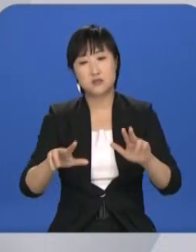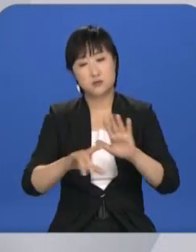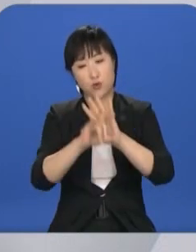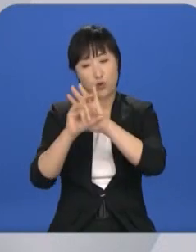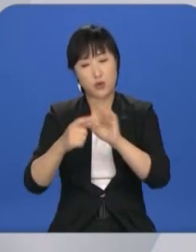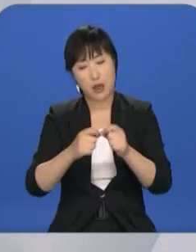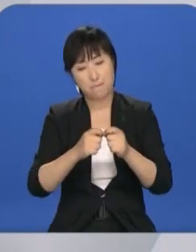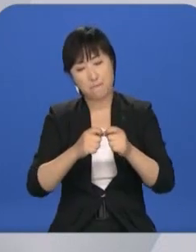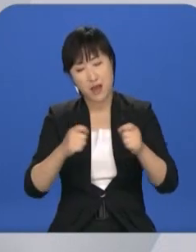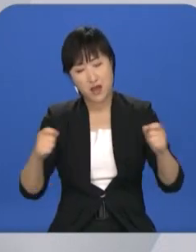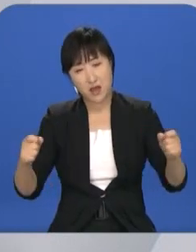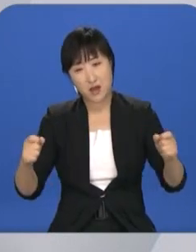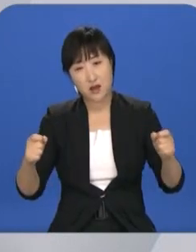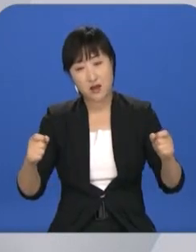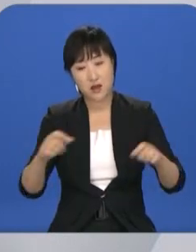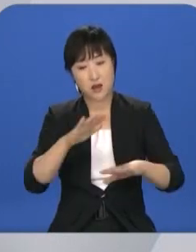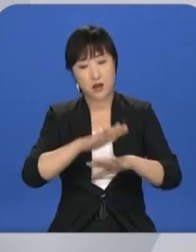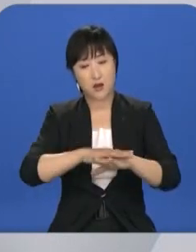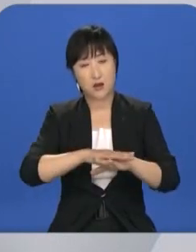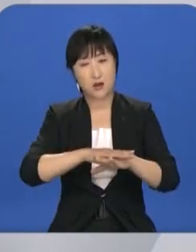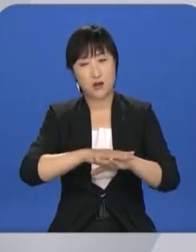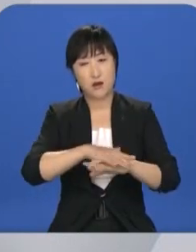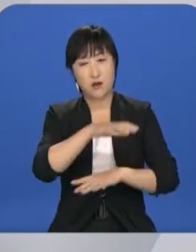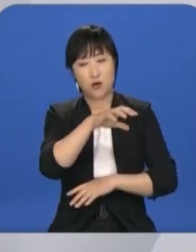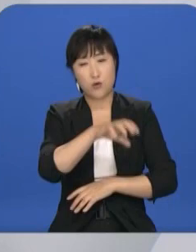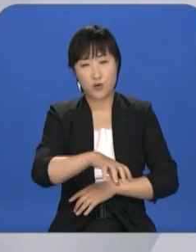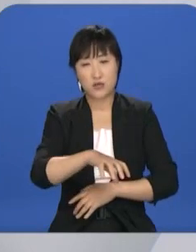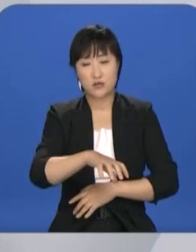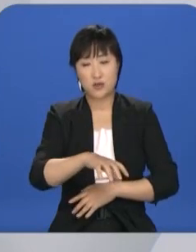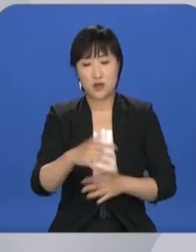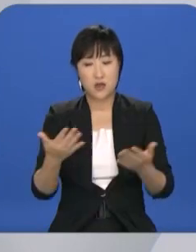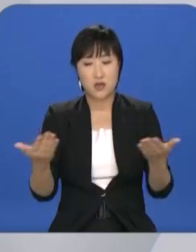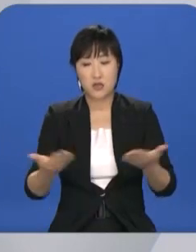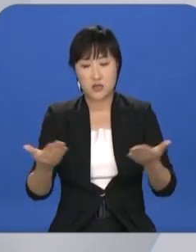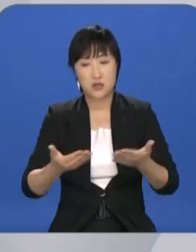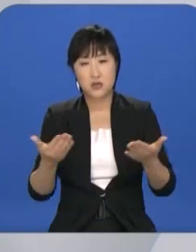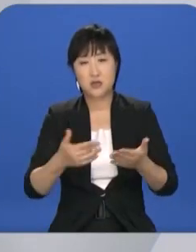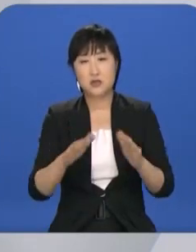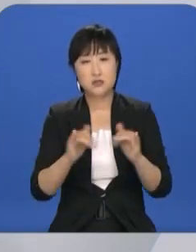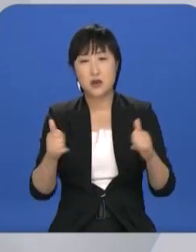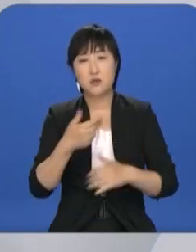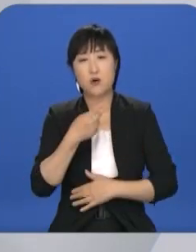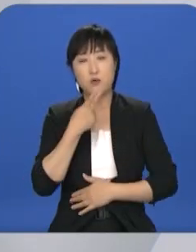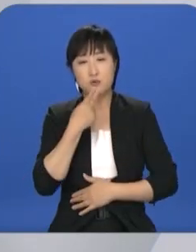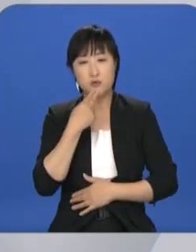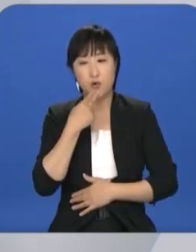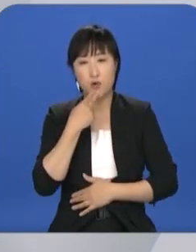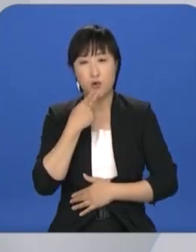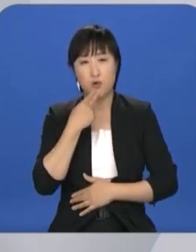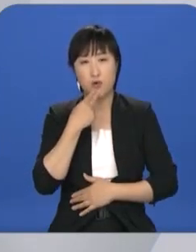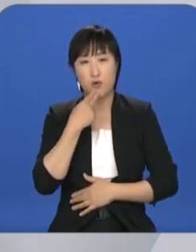코로나가 장기화되면서 농어촌은 심각한 인력난과 인건비